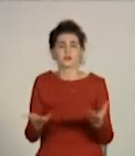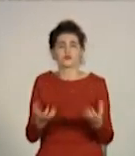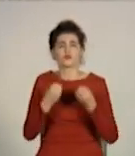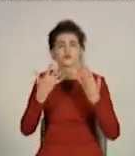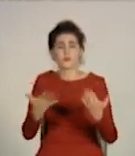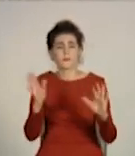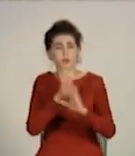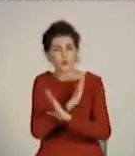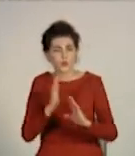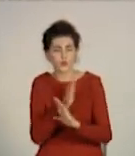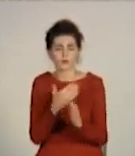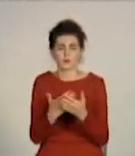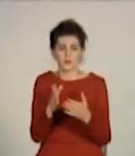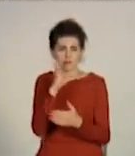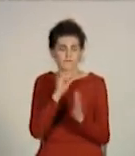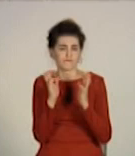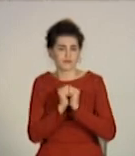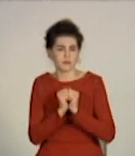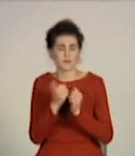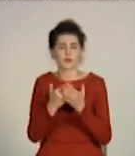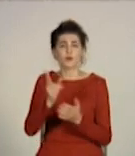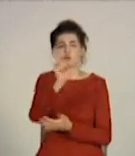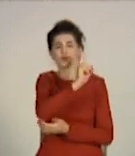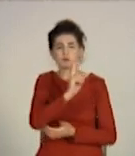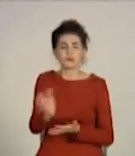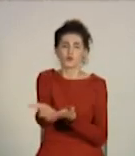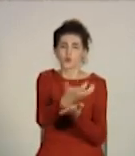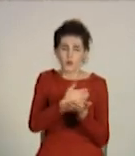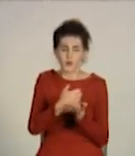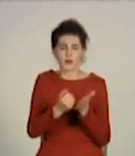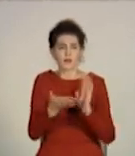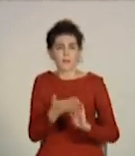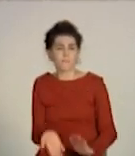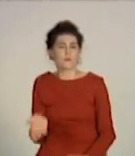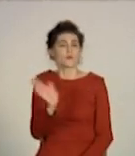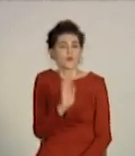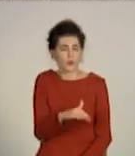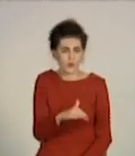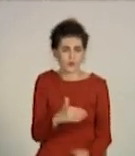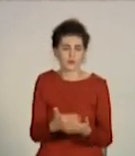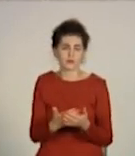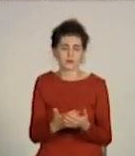Тому, якщо ми збирає хтось первоцвіти, приносить додому, то